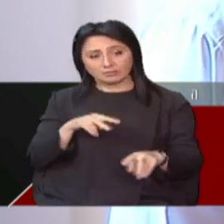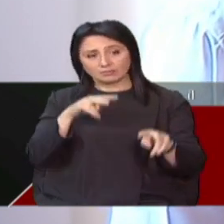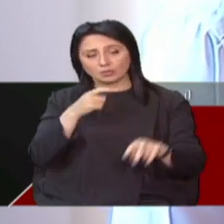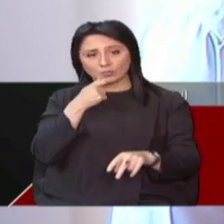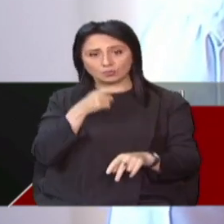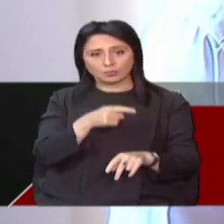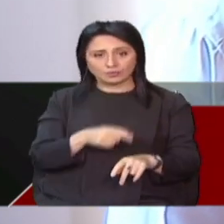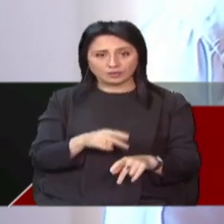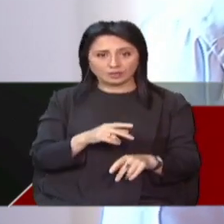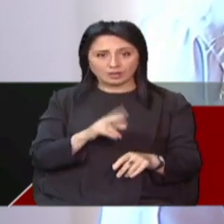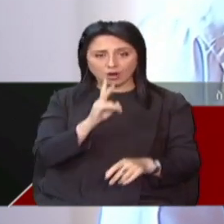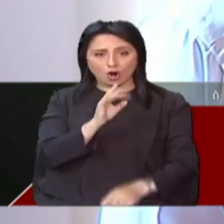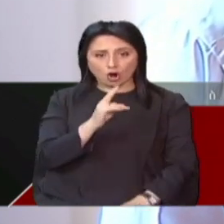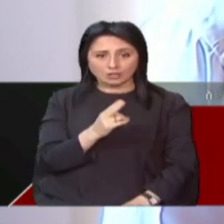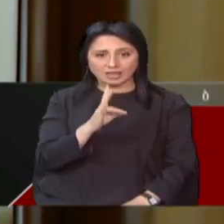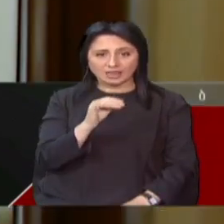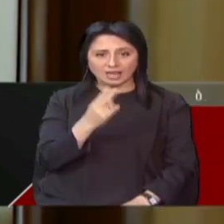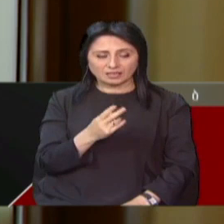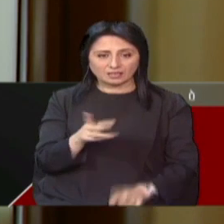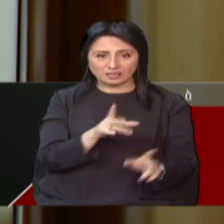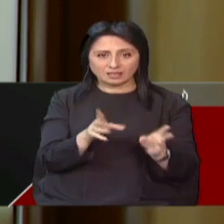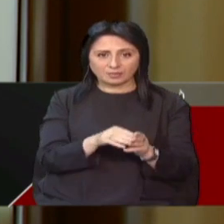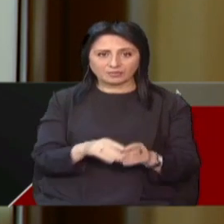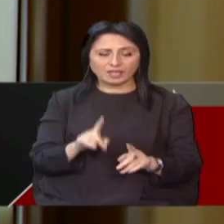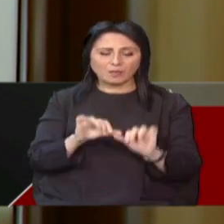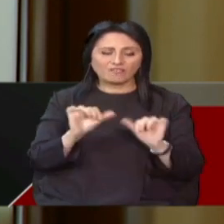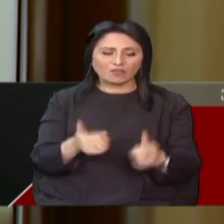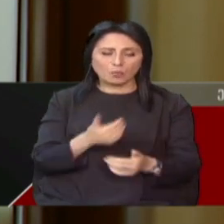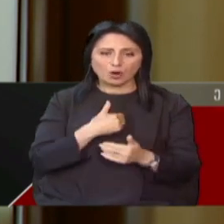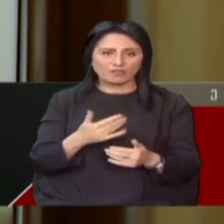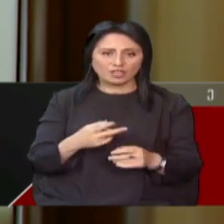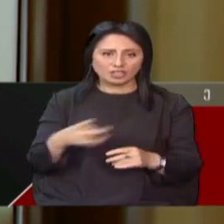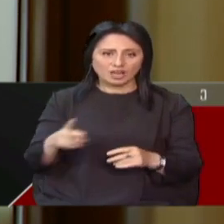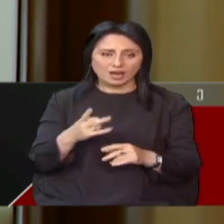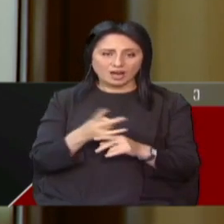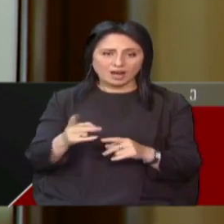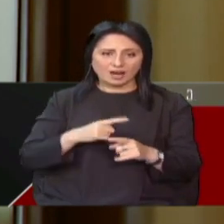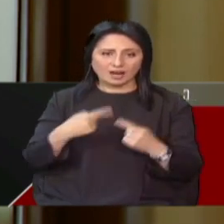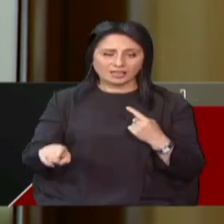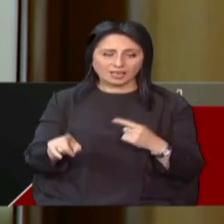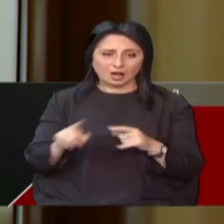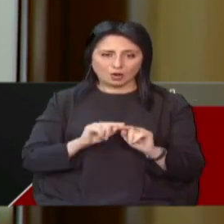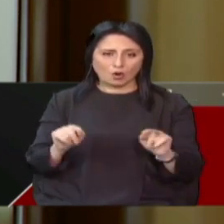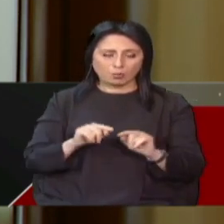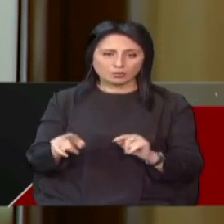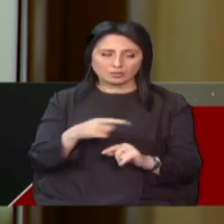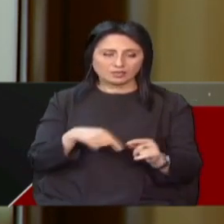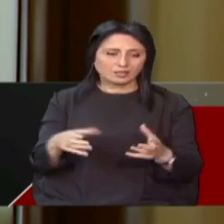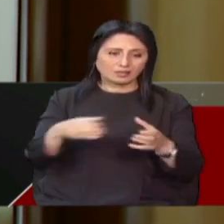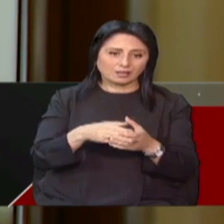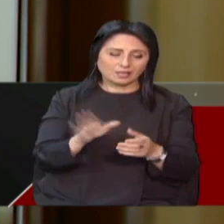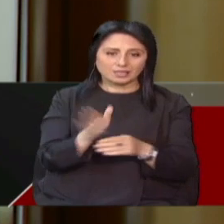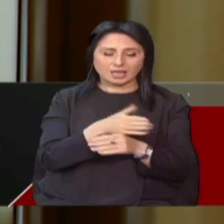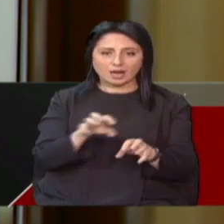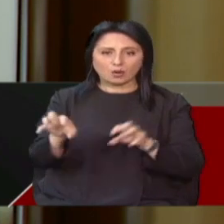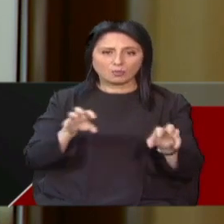იქნებიან ხოცნაცურ გაერთიანებებში. რაფორმიდან წარმოადგენს რადიკალურ ოპოზიციას საკუთარი თავი გაერთიანებები თუ